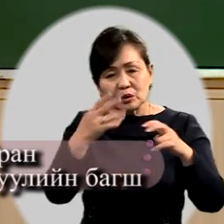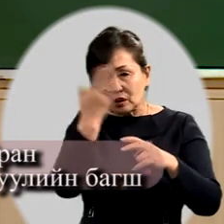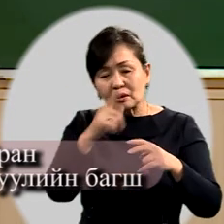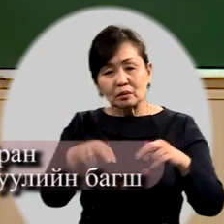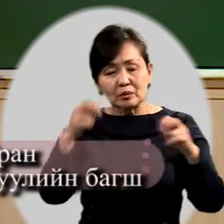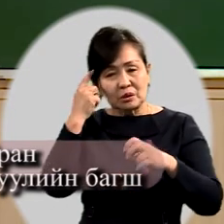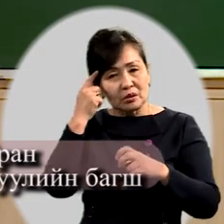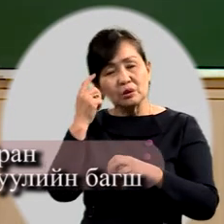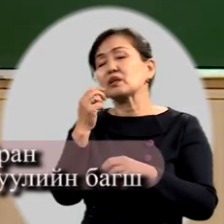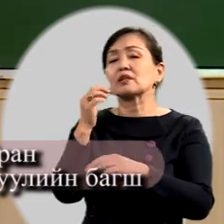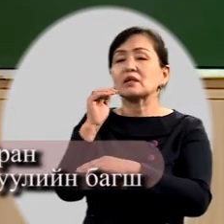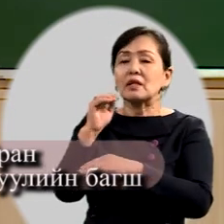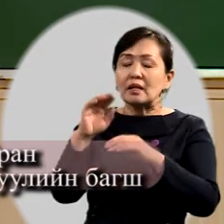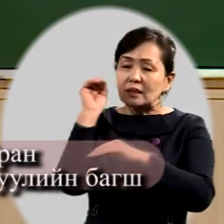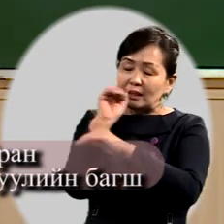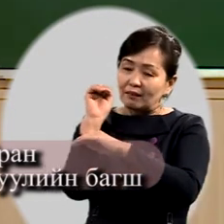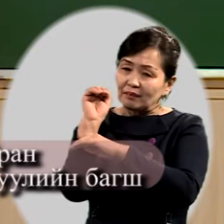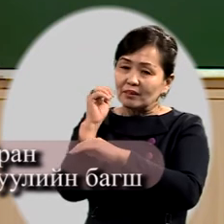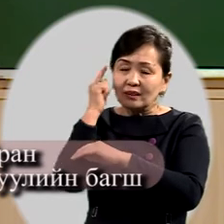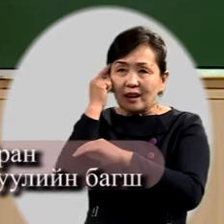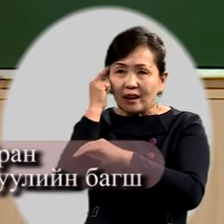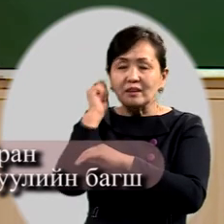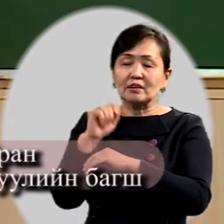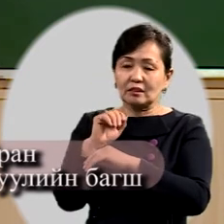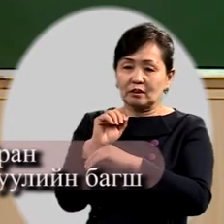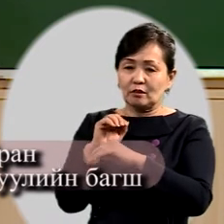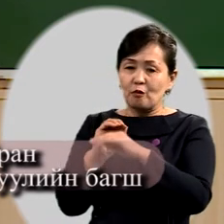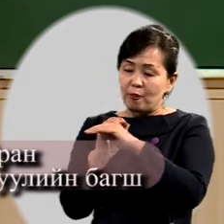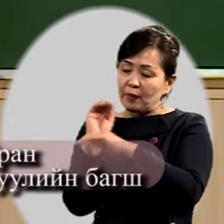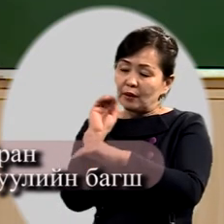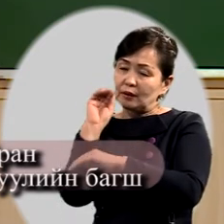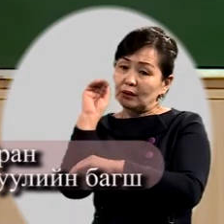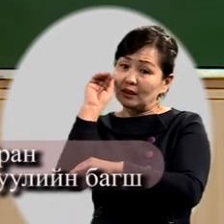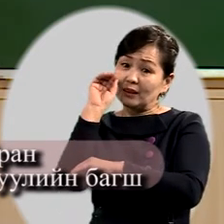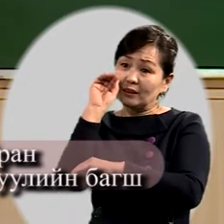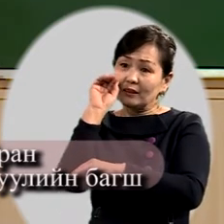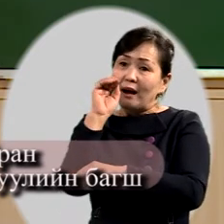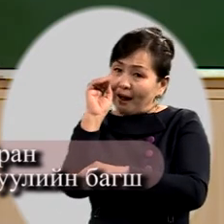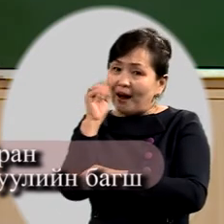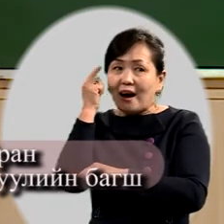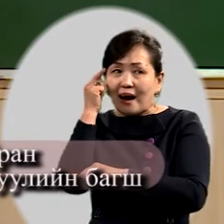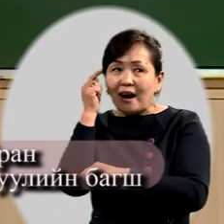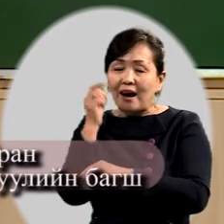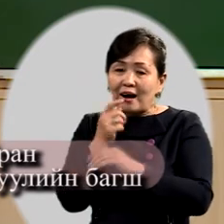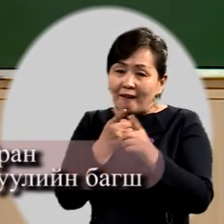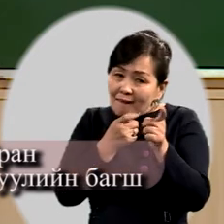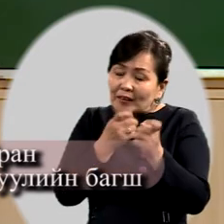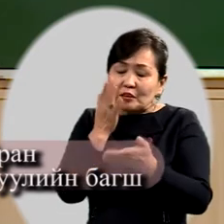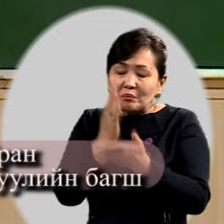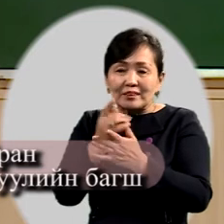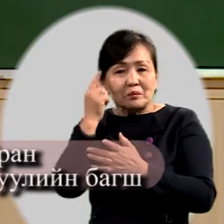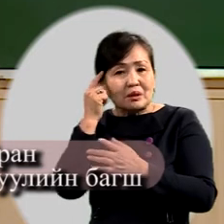Сондай-ақ суыр қандай бір қауіптің барын, немесе аңшының барын сезіп, аңқиттап дыбыс береді